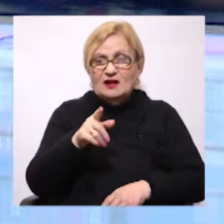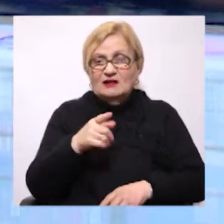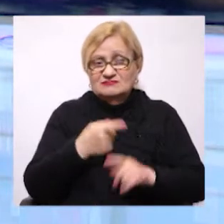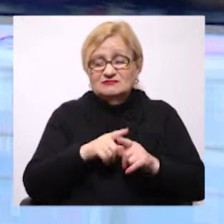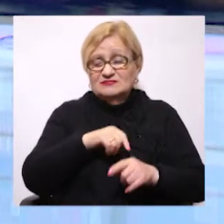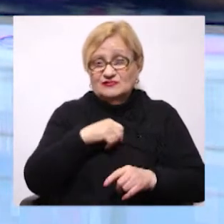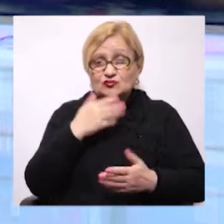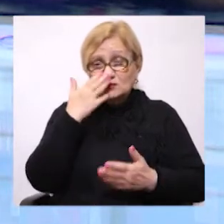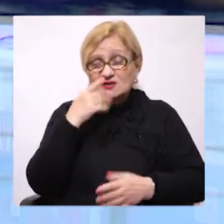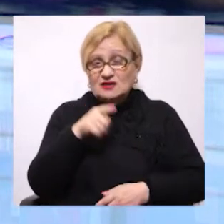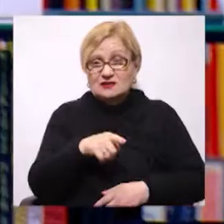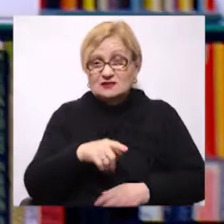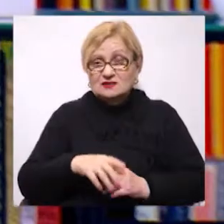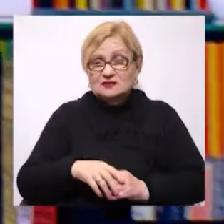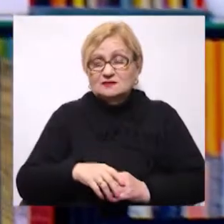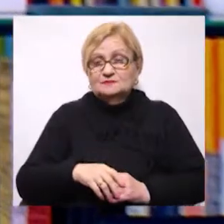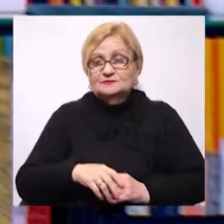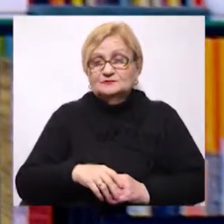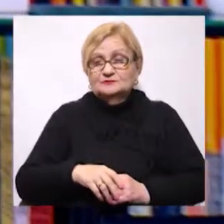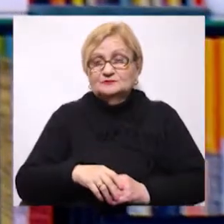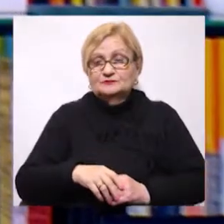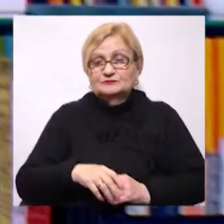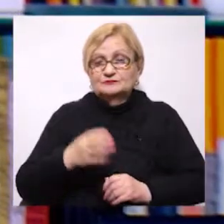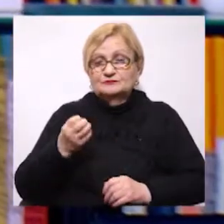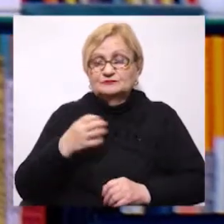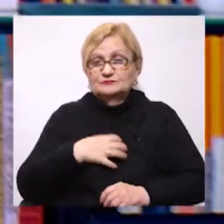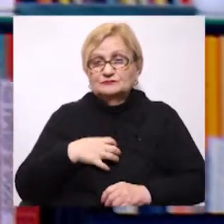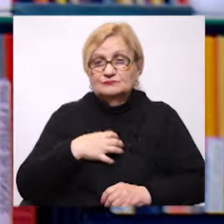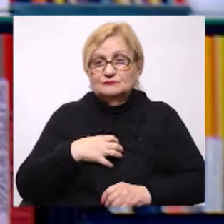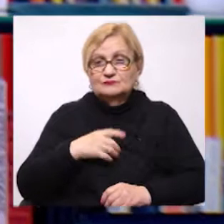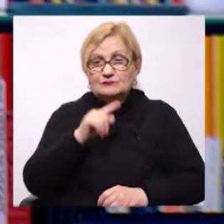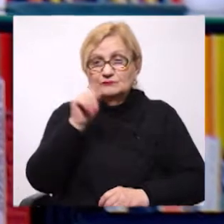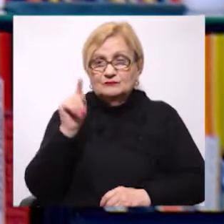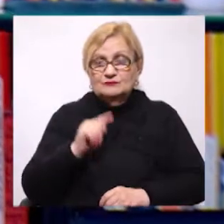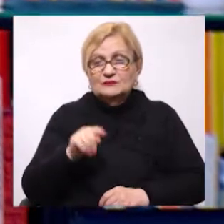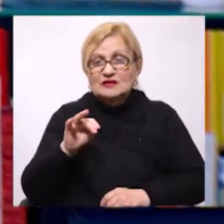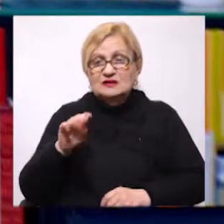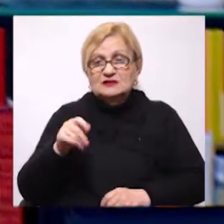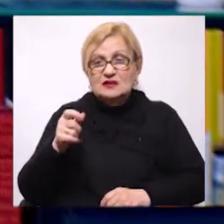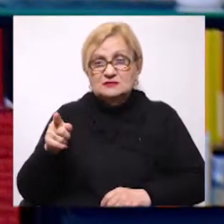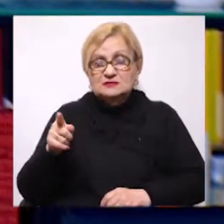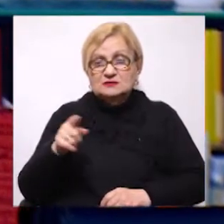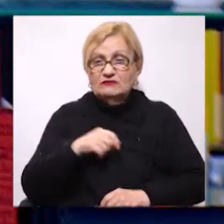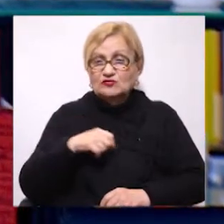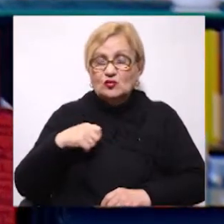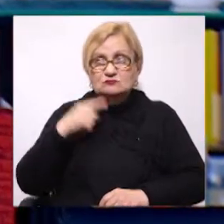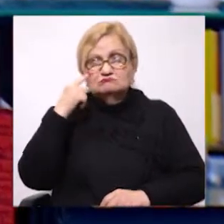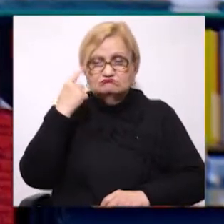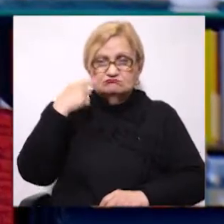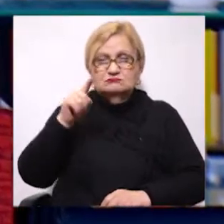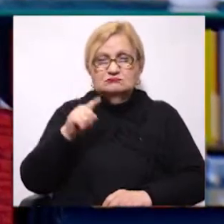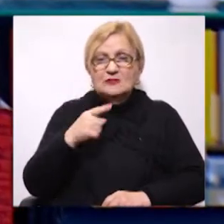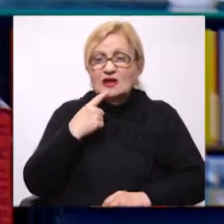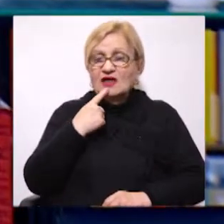ჩახედავ წინა კლასში გავლილ მასალას. კიდევ ერთი მნიშვნელოვანი საკითხი, რაც ილიას თაოსნობით გადაწყდა, იყო ენის